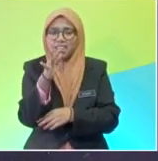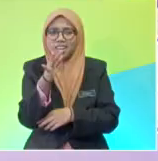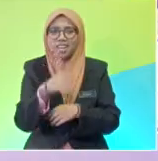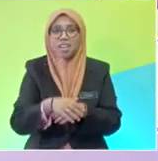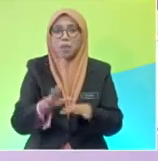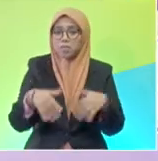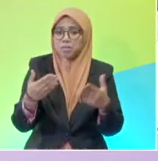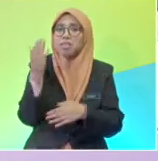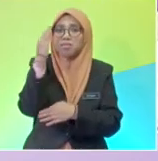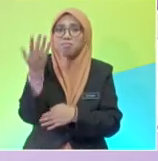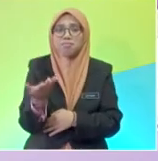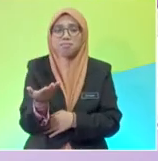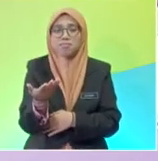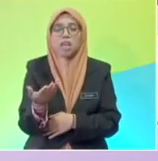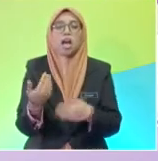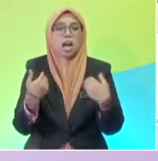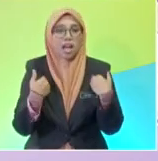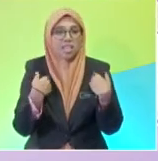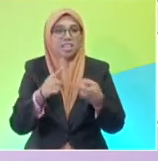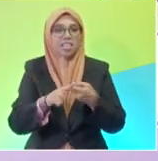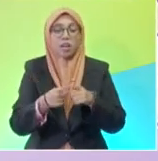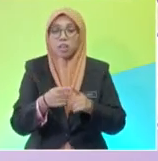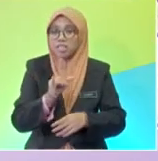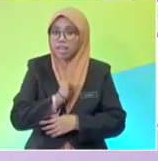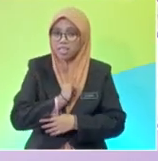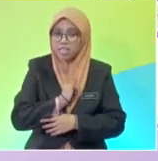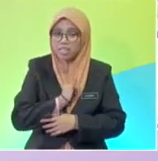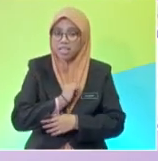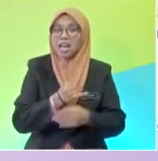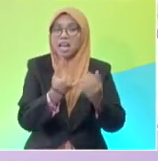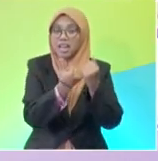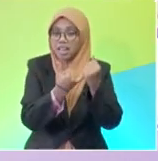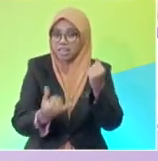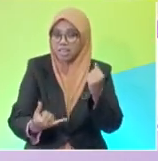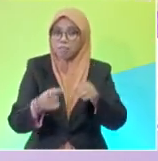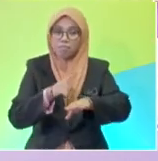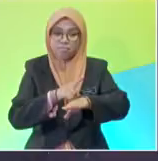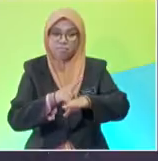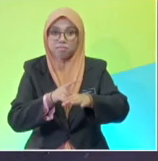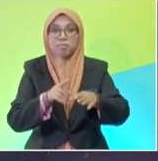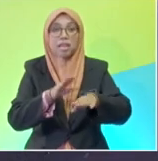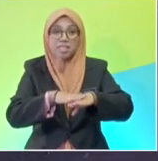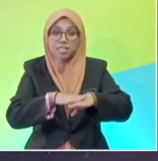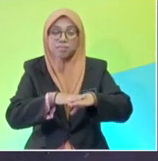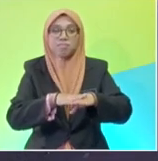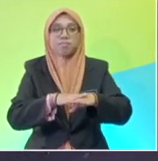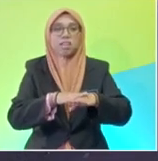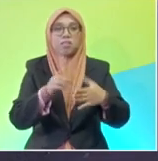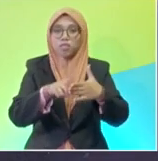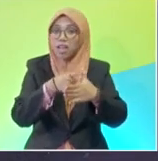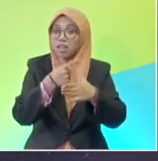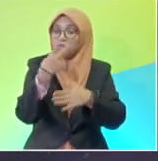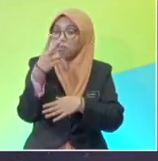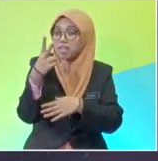tahu sebab ada kawan saya, cikgu, lahir pada bulan 12. Wah, patutlah. Jadi,